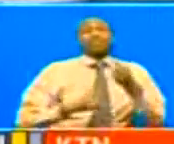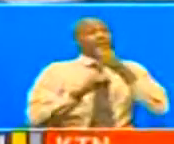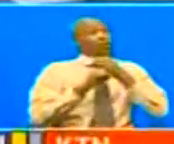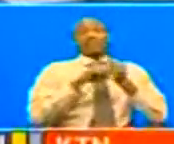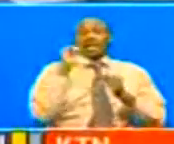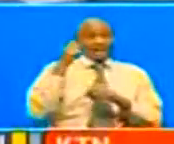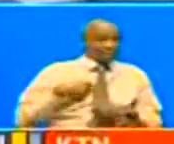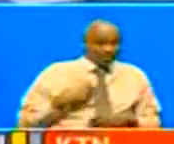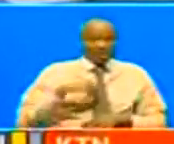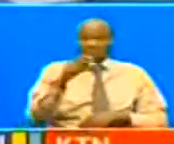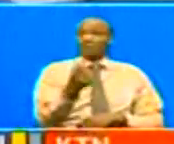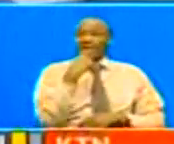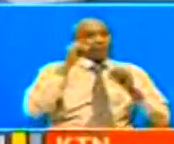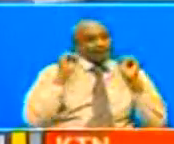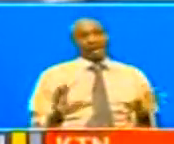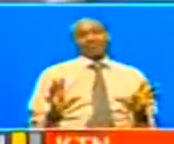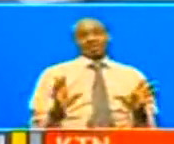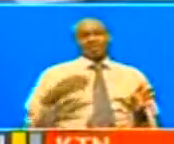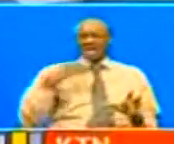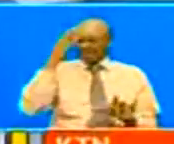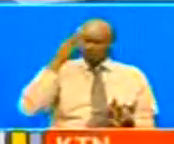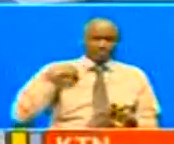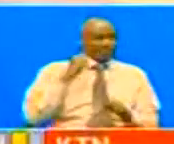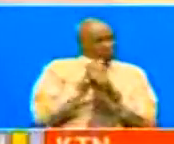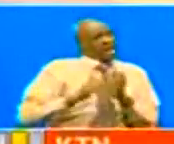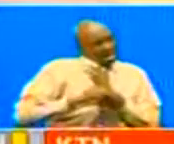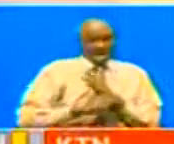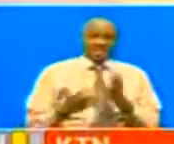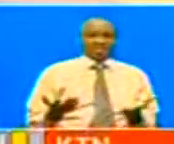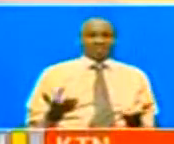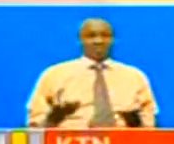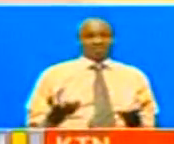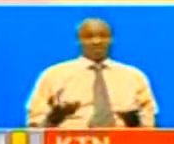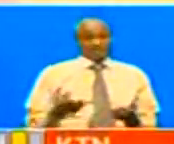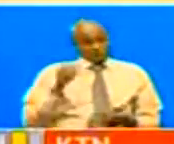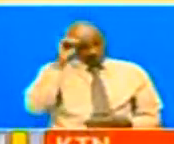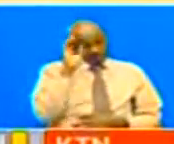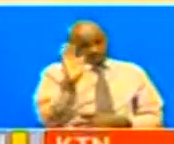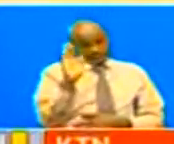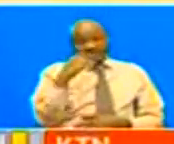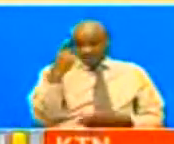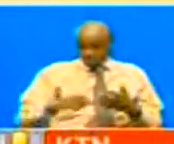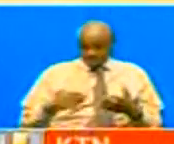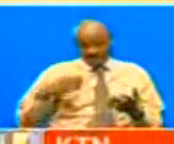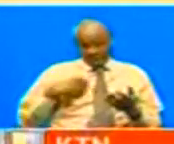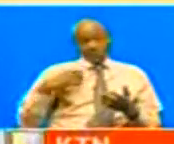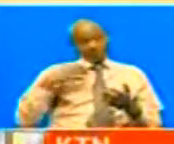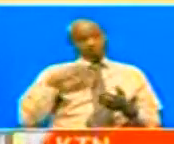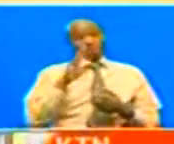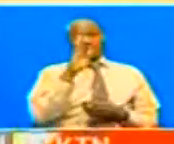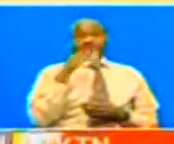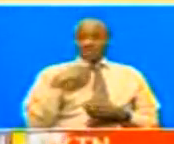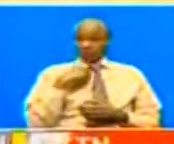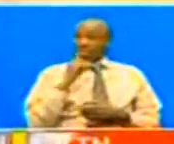athletes because I know how they train. I know how much they're motivated. Kwa maoni yake adhabu inayopewa wanariadha wanaokiuka sheria